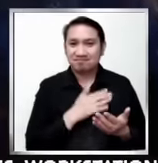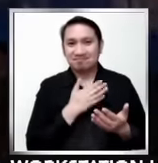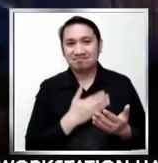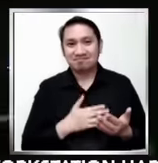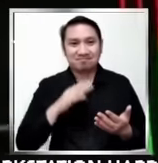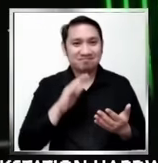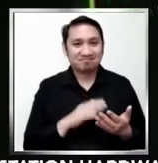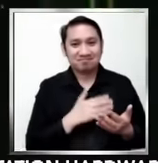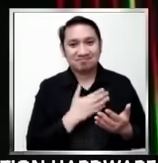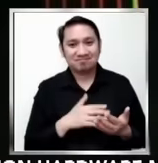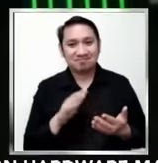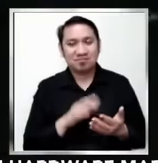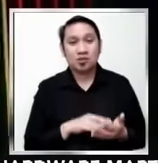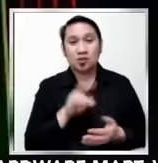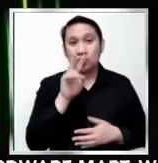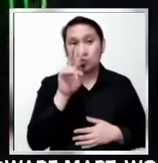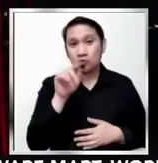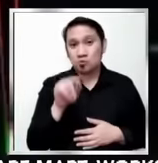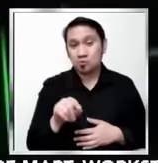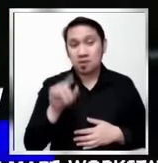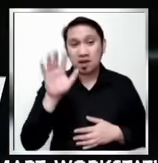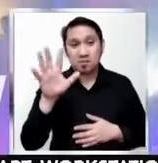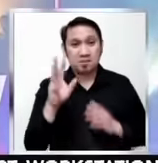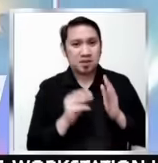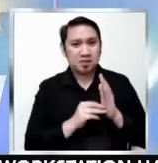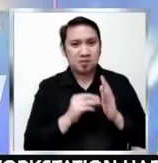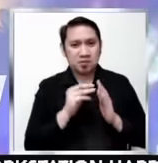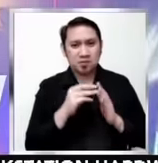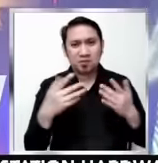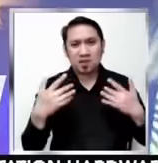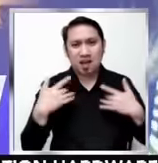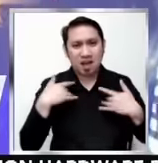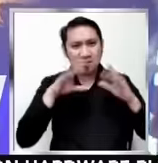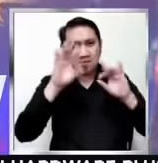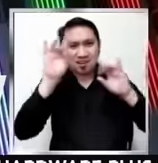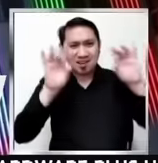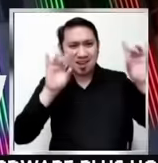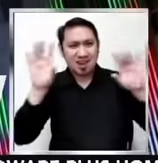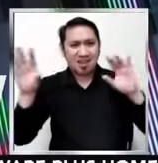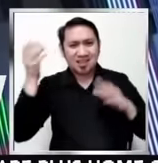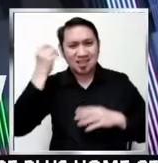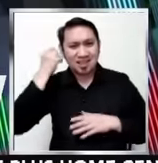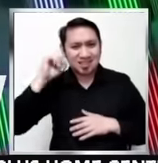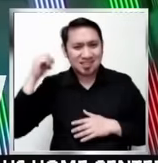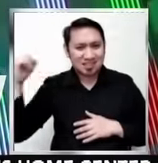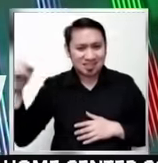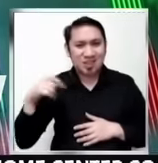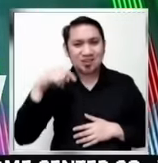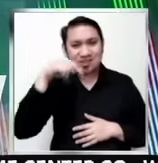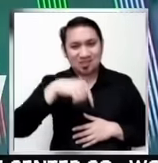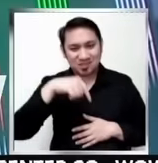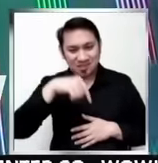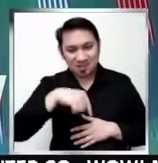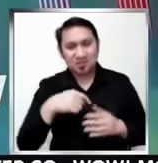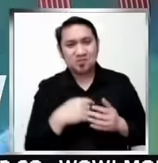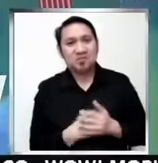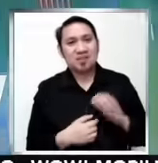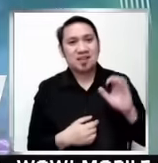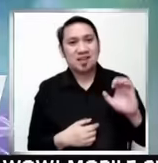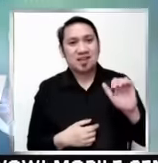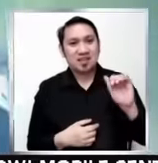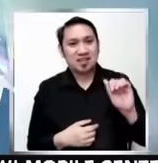Aabot sa 2.5 million immersive lights and sounds ang sasalubong sa inyo dito sa Eastwood Holiday Lights